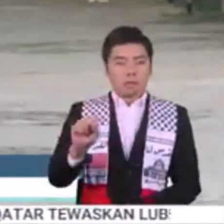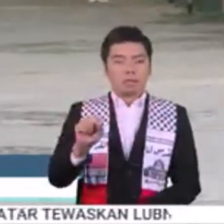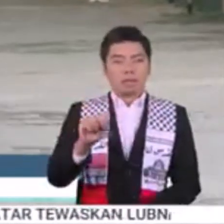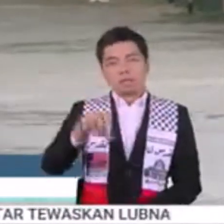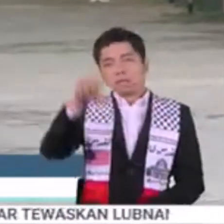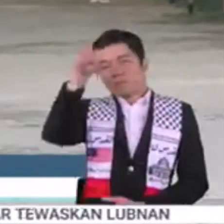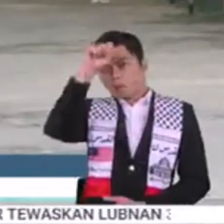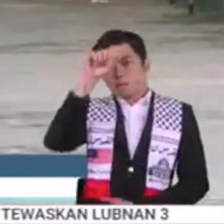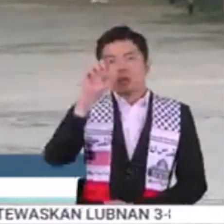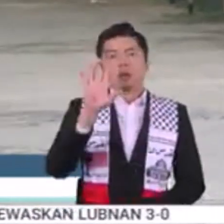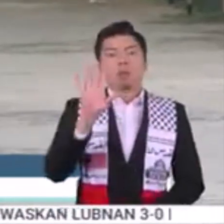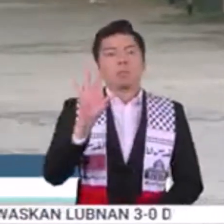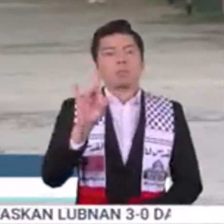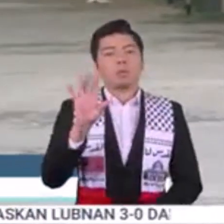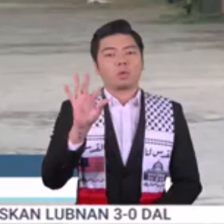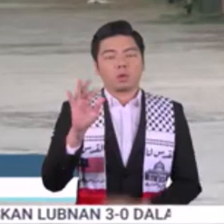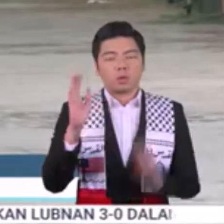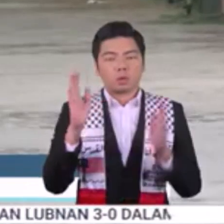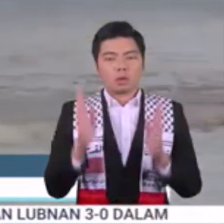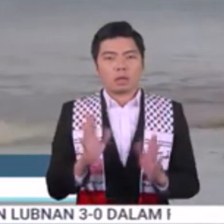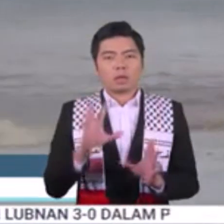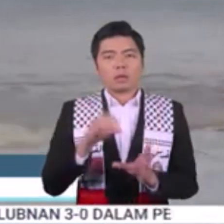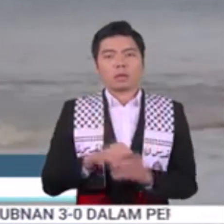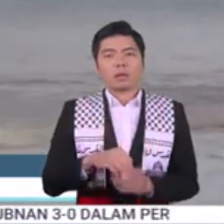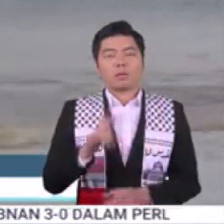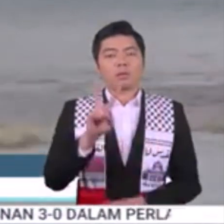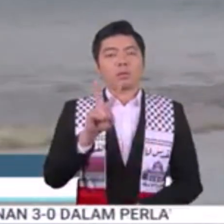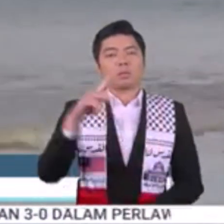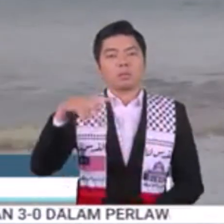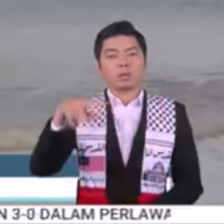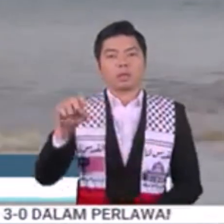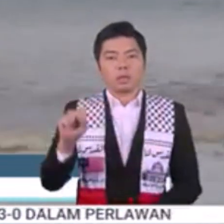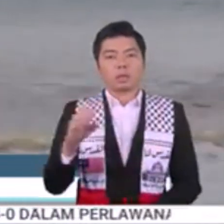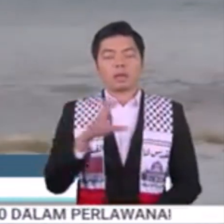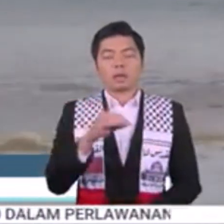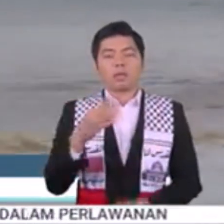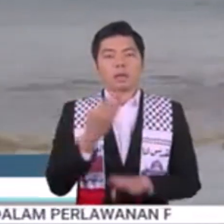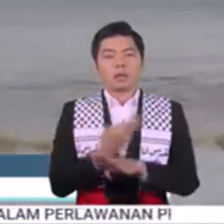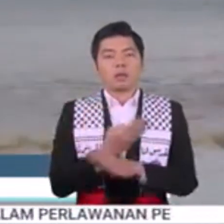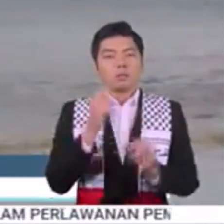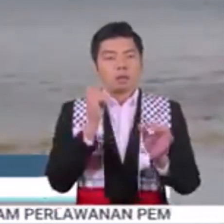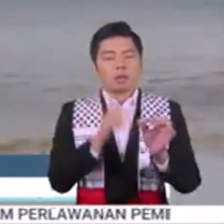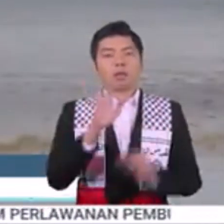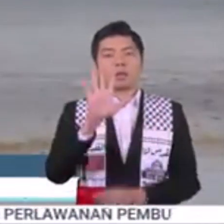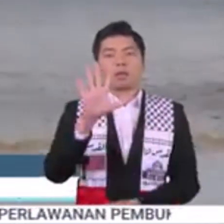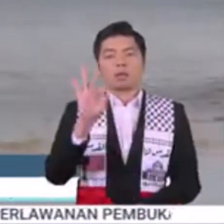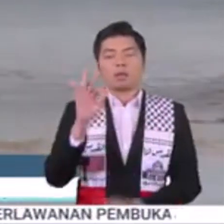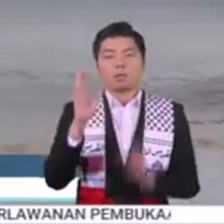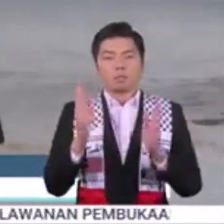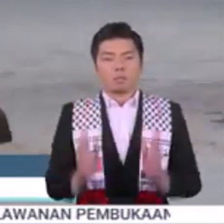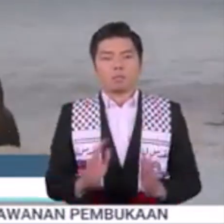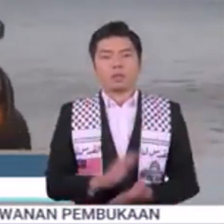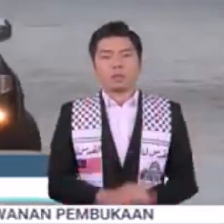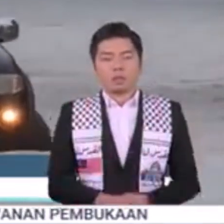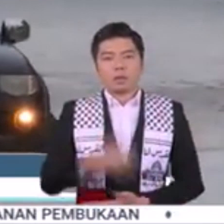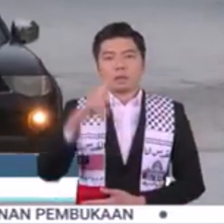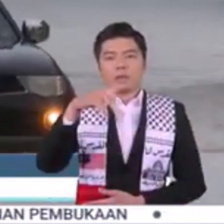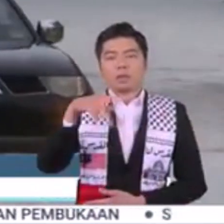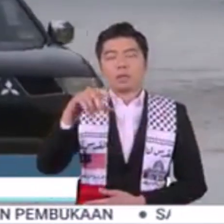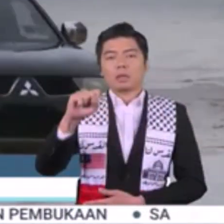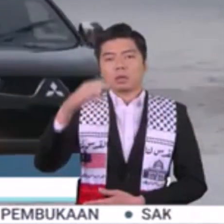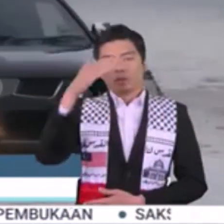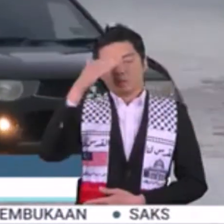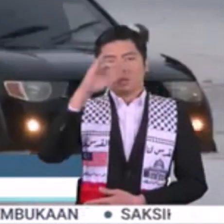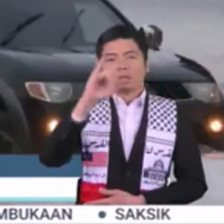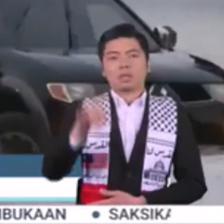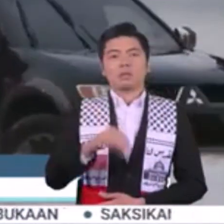PPS segamat kekal 89 orang di dua PPS dan Batu Pahat 59 orang manakala PPS